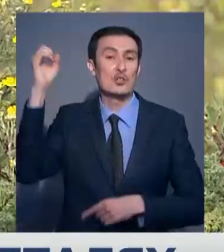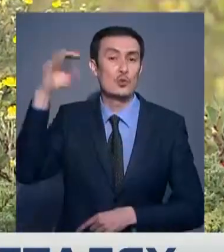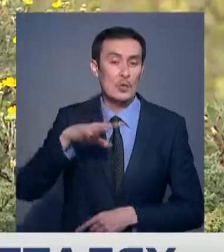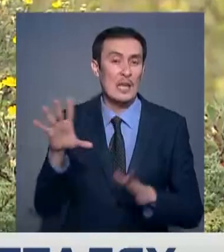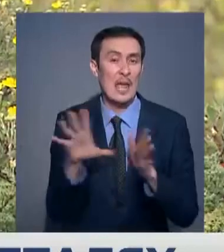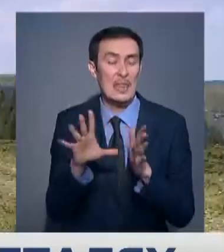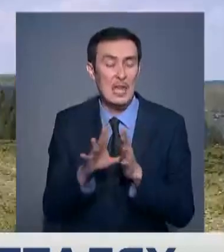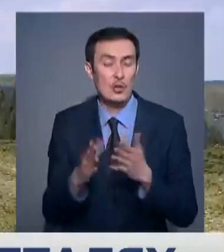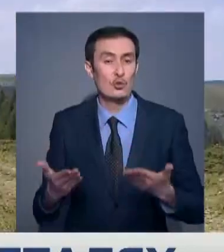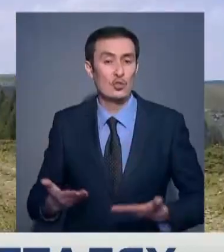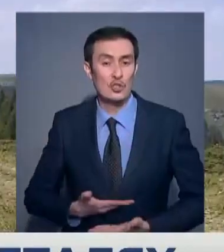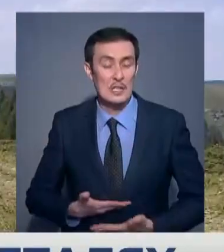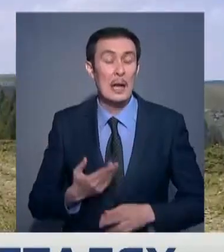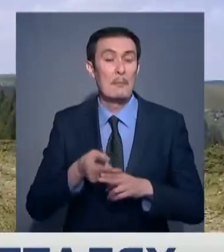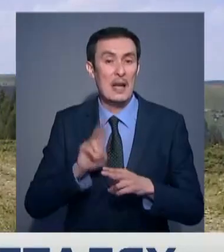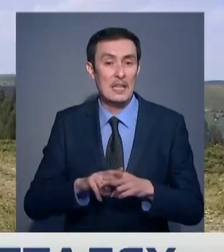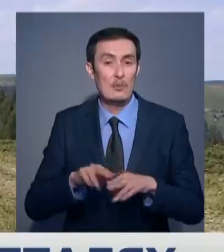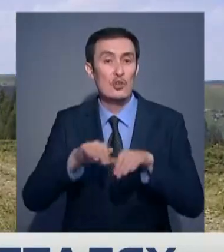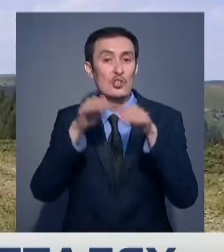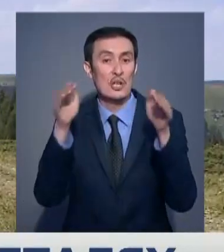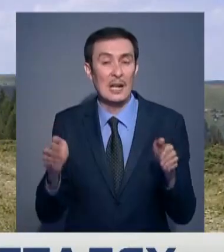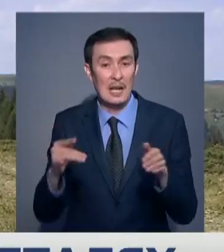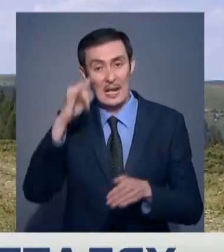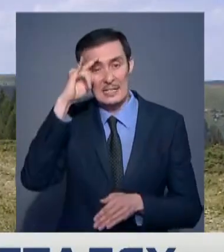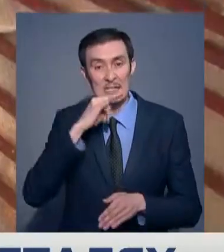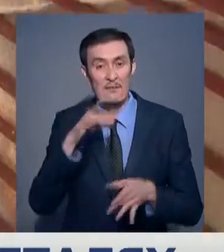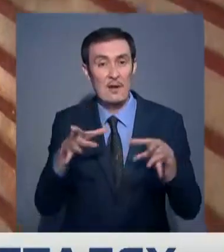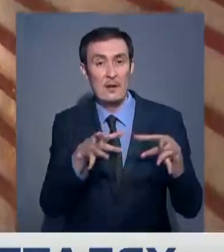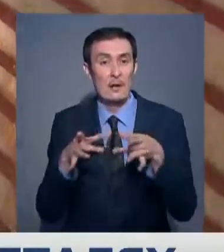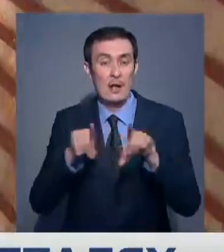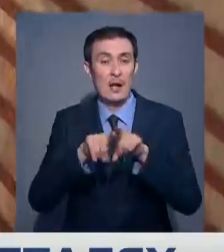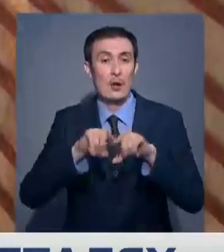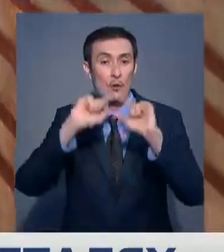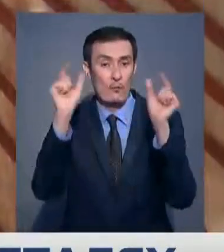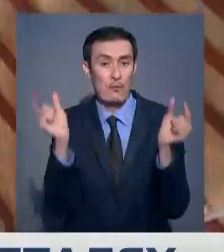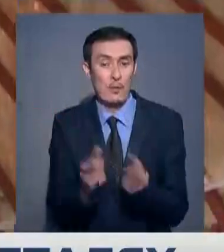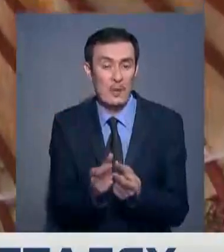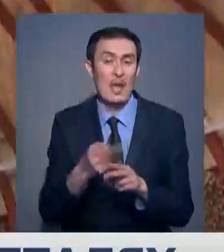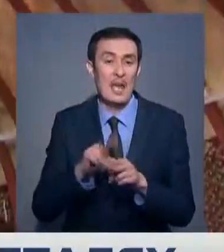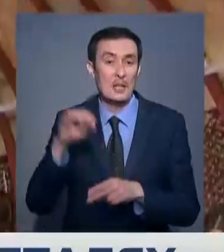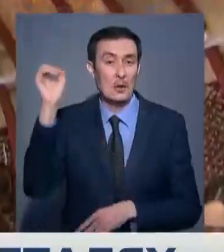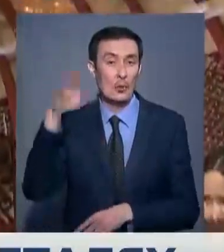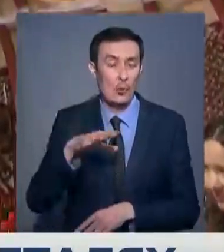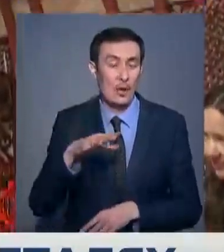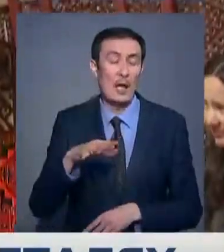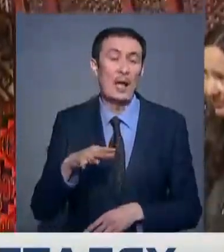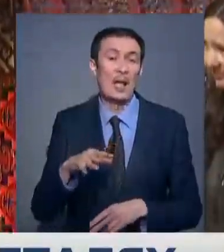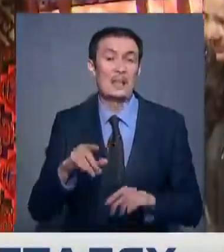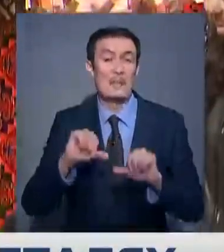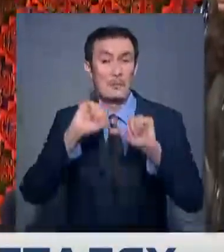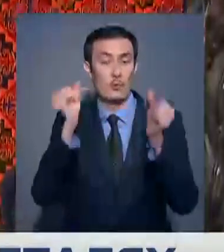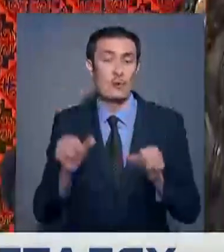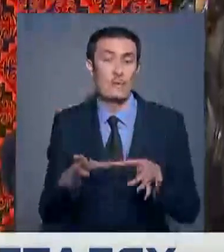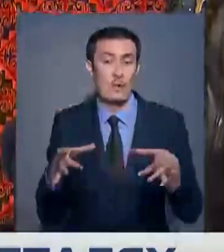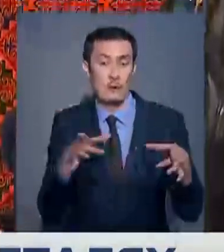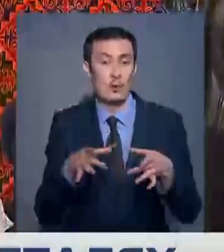энергию, жизнь, свет. Именно поэтому шанара в казахской юрте выполнен в виде круга, то есть солнца. Это символ тенгри. Сферическая форма